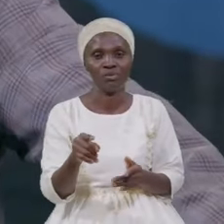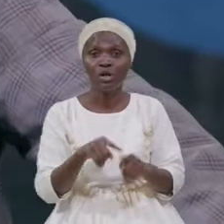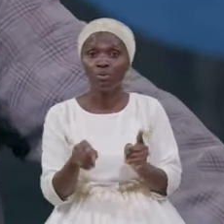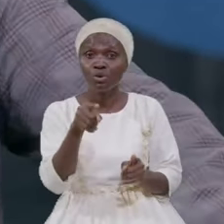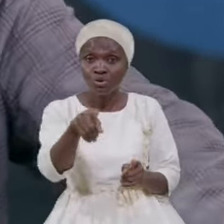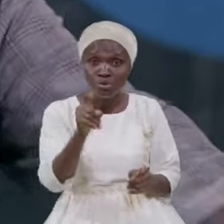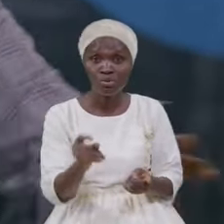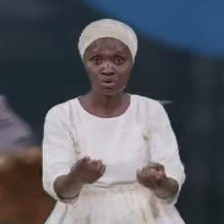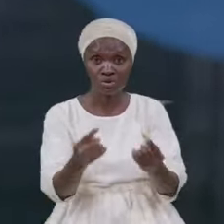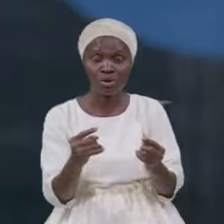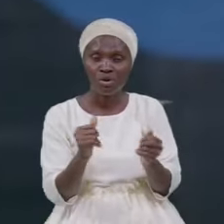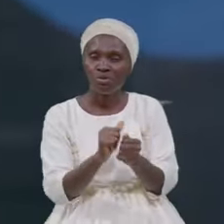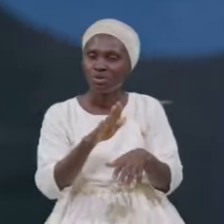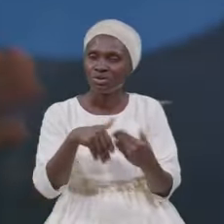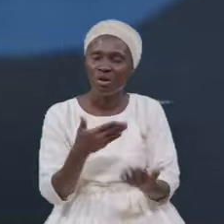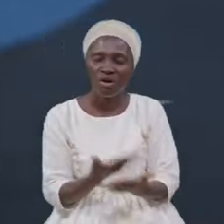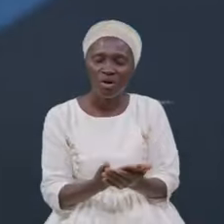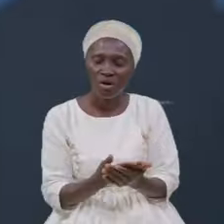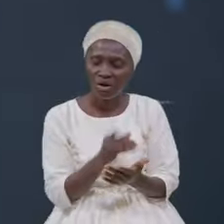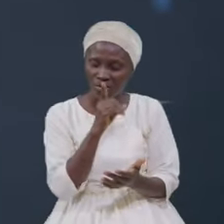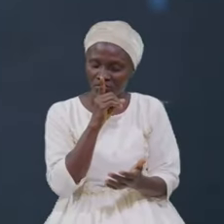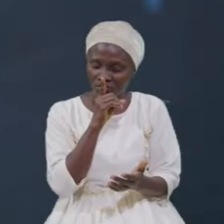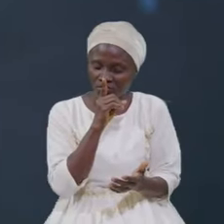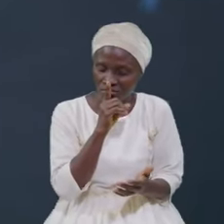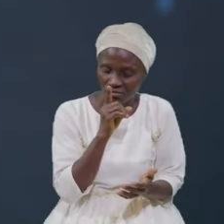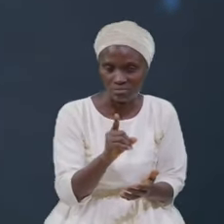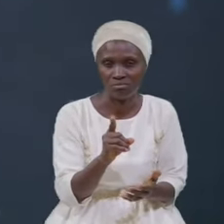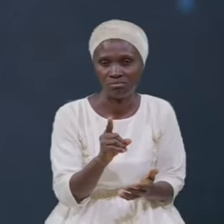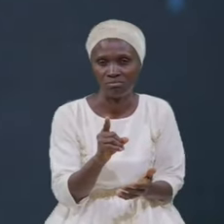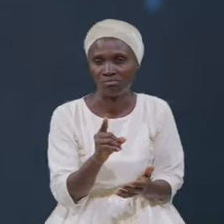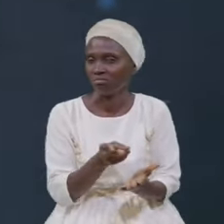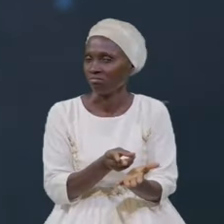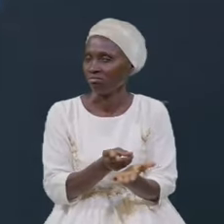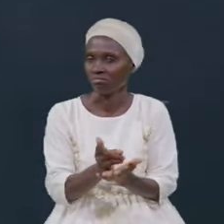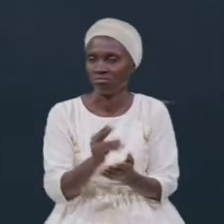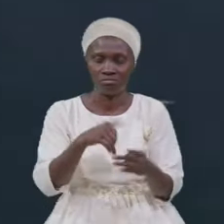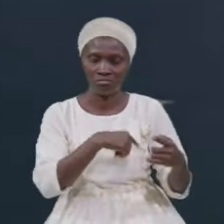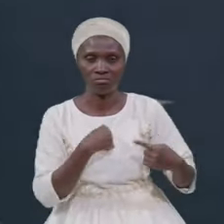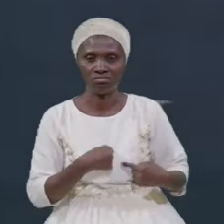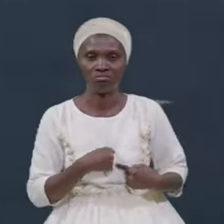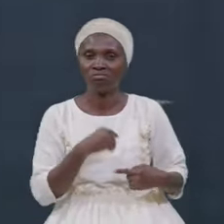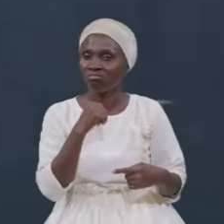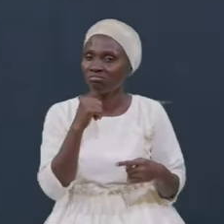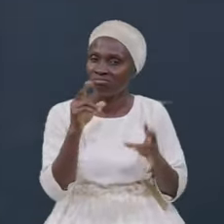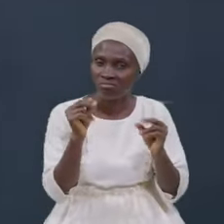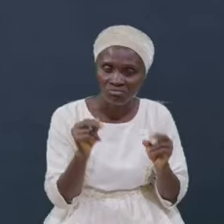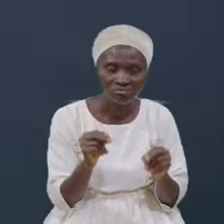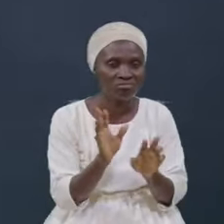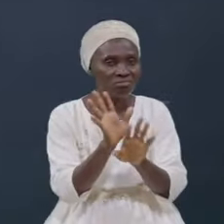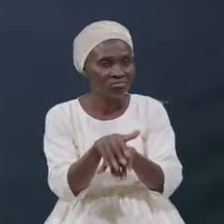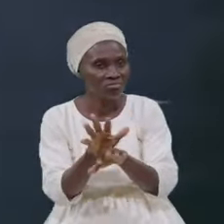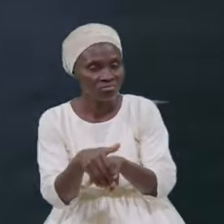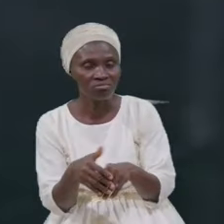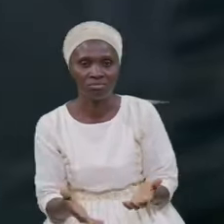pas d'hypocrisie. Tu dois venir et dire, Seigneur, je viens de mes